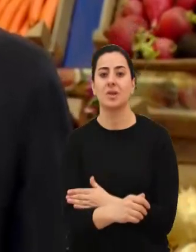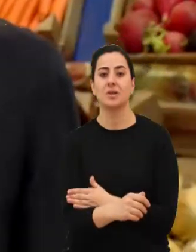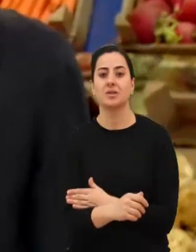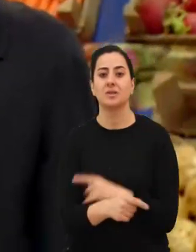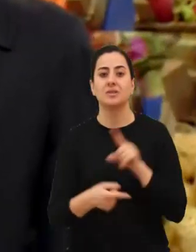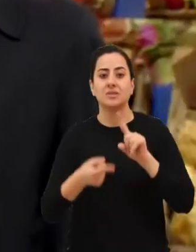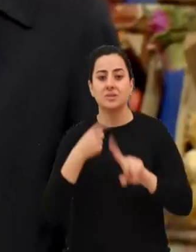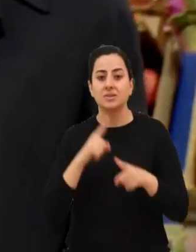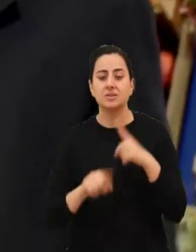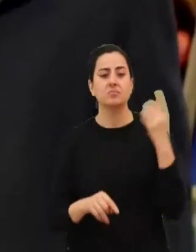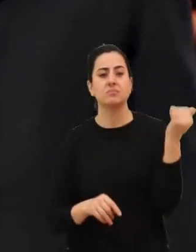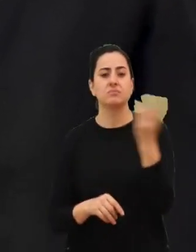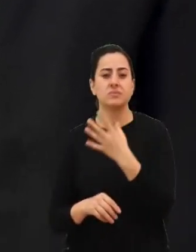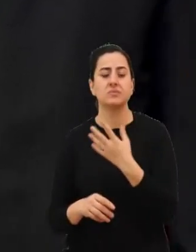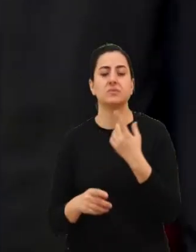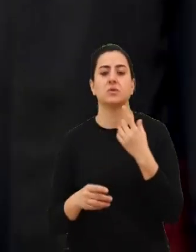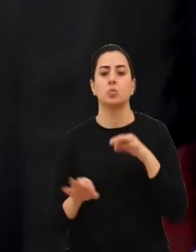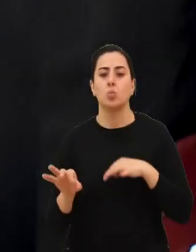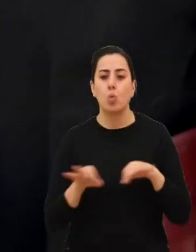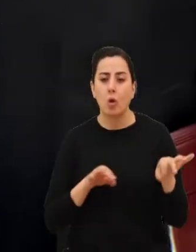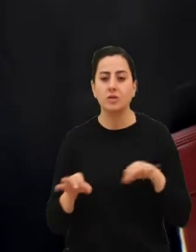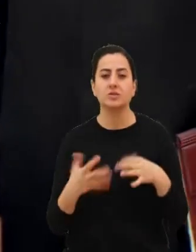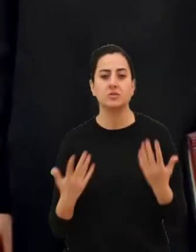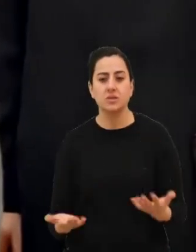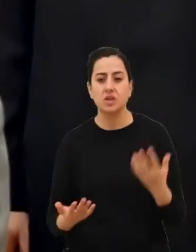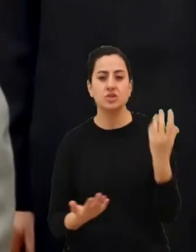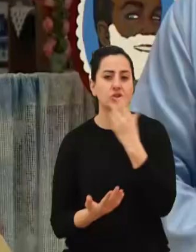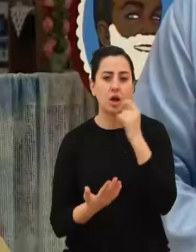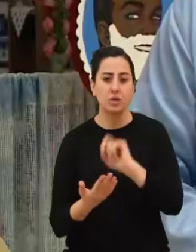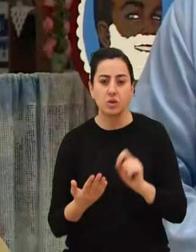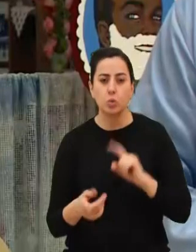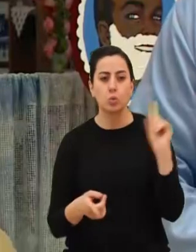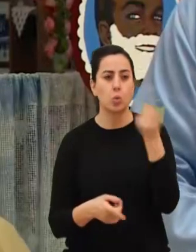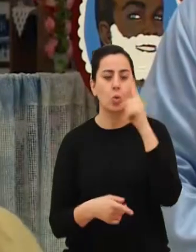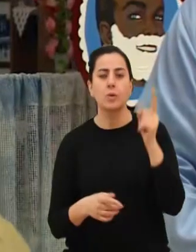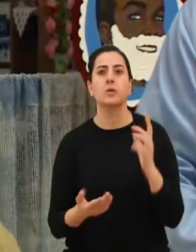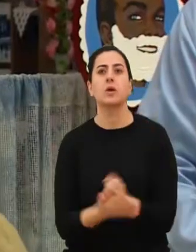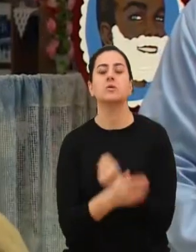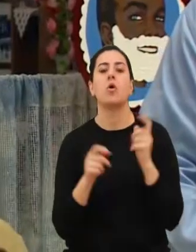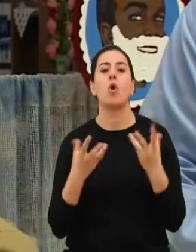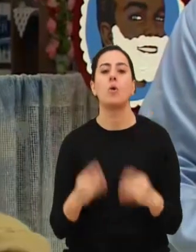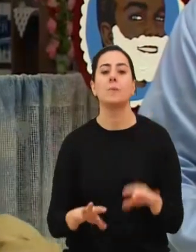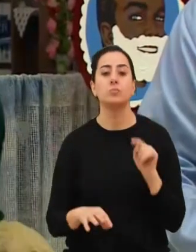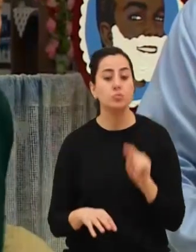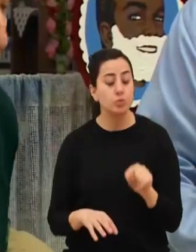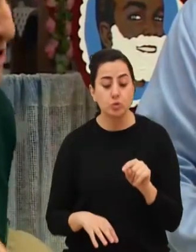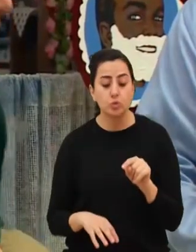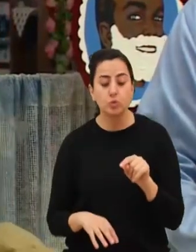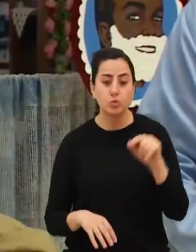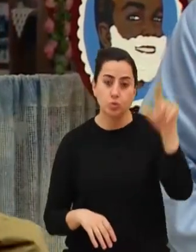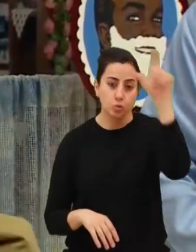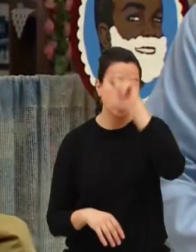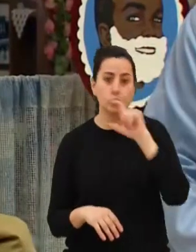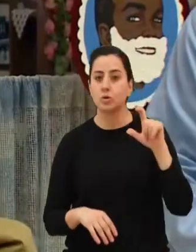ne siyasetçiler, ne mühendisler, ne şairler yönetti ama başaramadı. Bu ülkeyi ancak ve